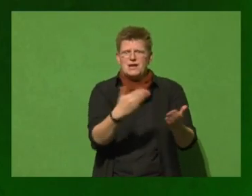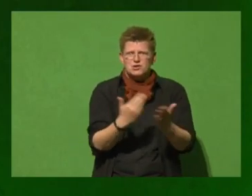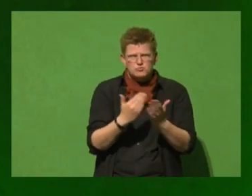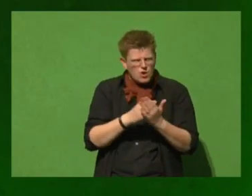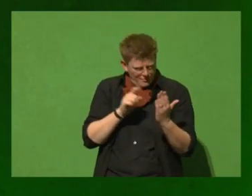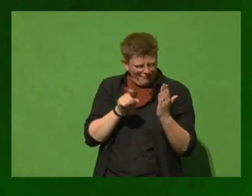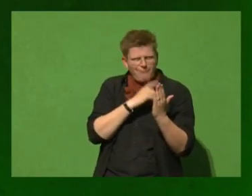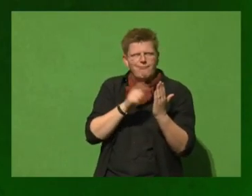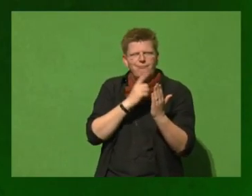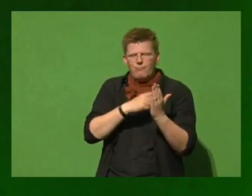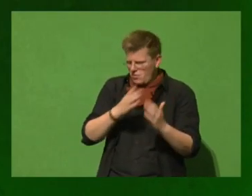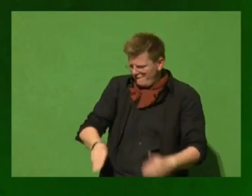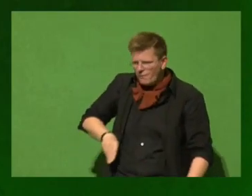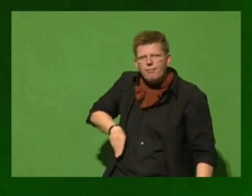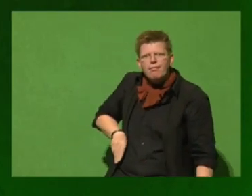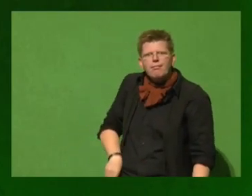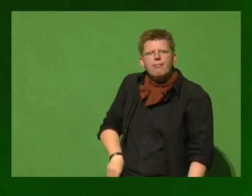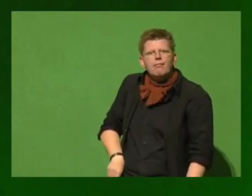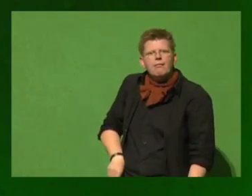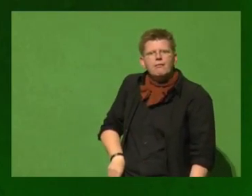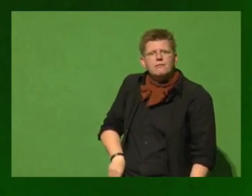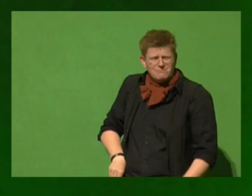10 Wochen speichern anlasslos bei jedem einzelnen